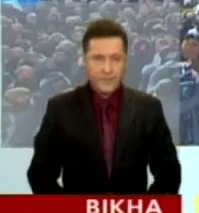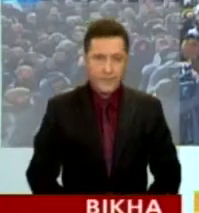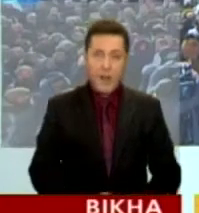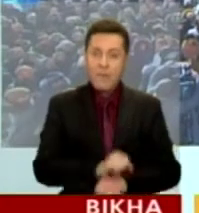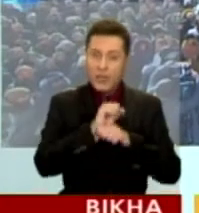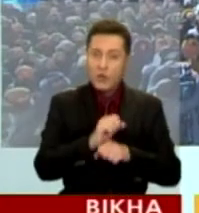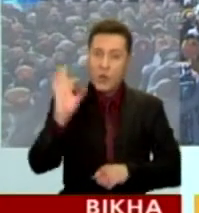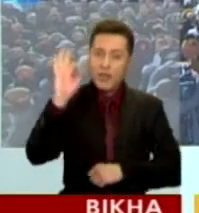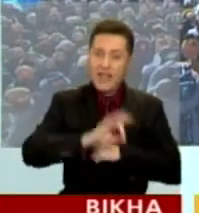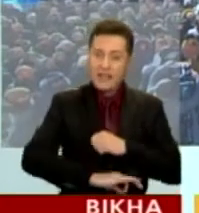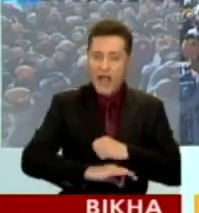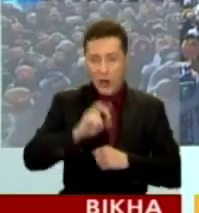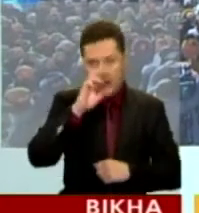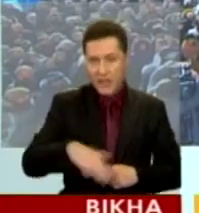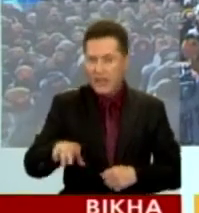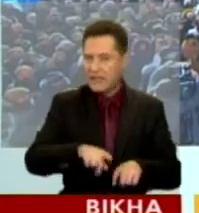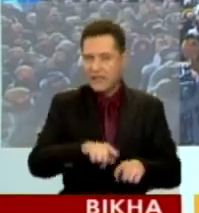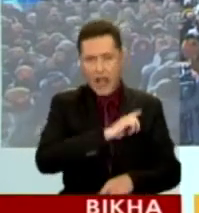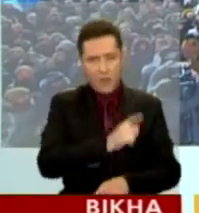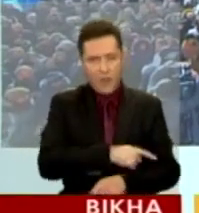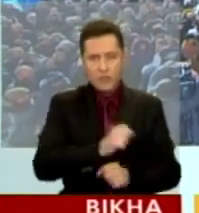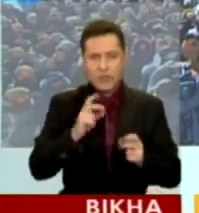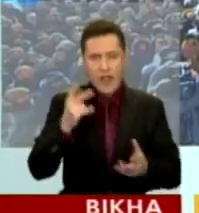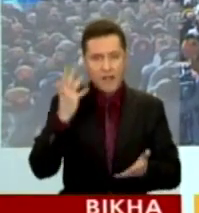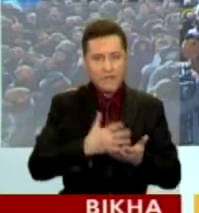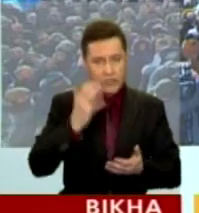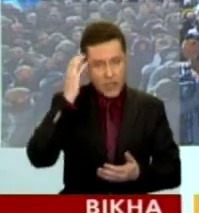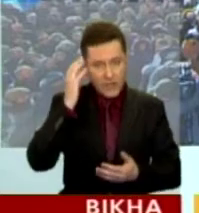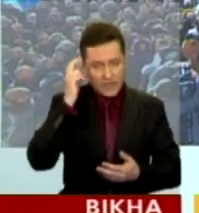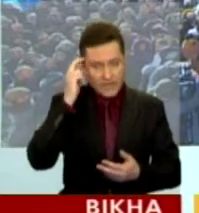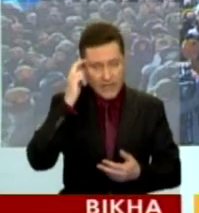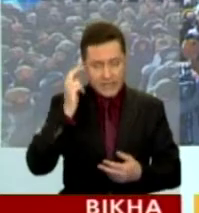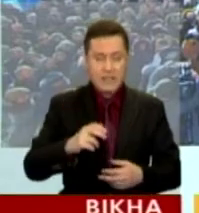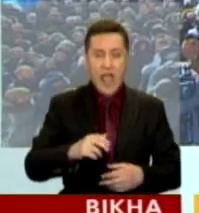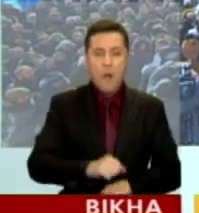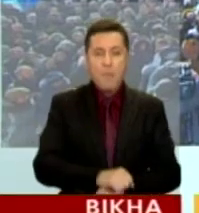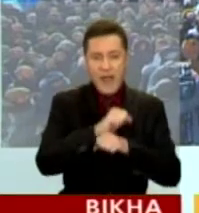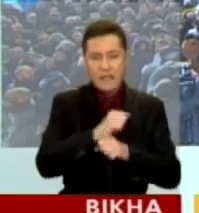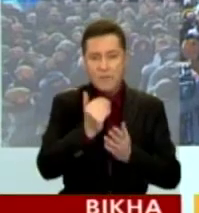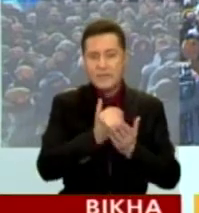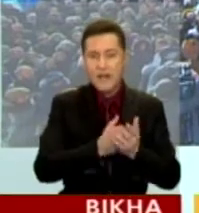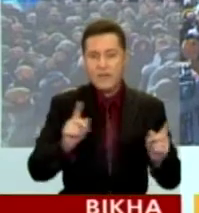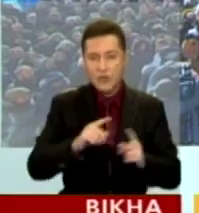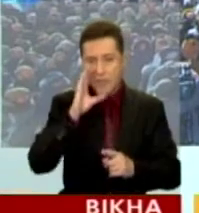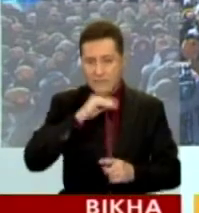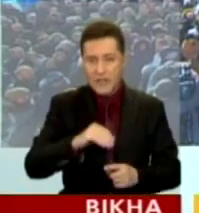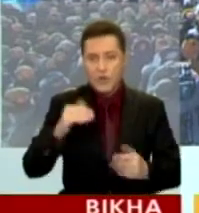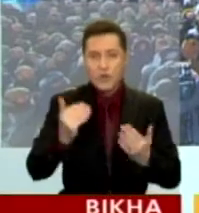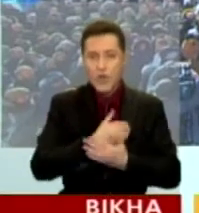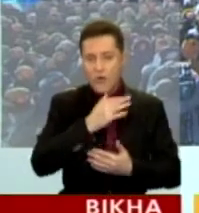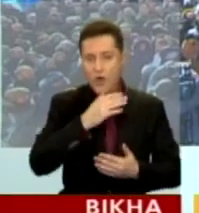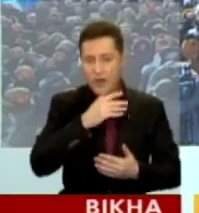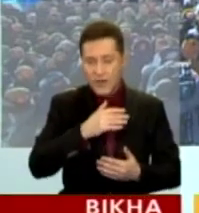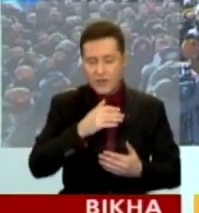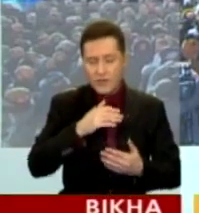Мітингують і на заході країни, щоправда, не так потужно, як у столиці. Майданять, так би мовити, за графіком, аби ще встигнути по новорічні подарунки. Студенти